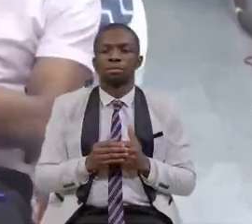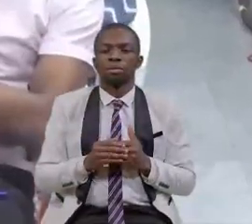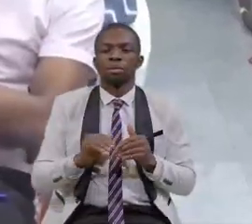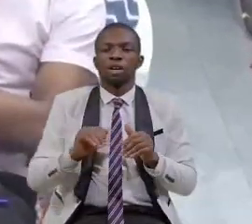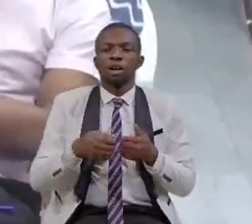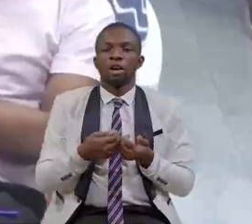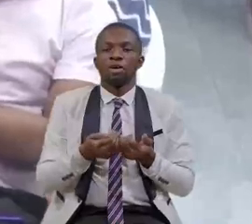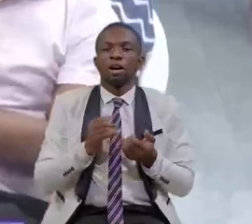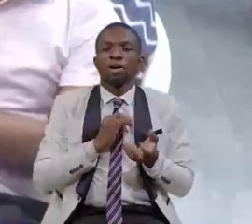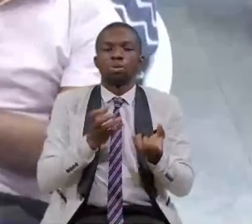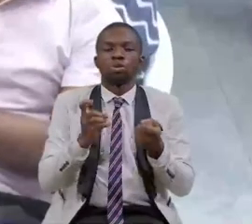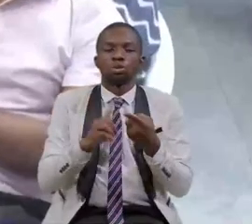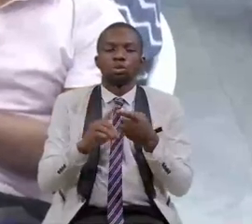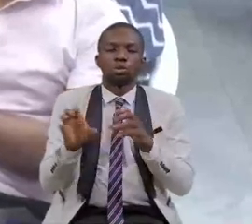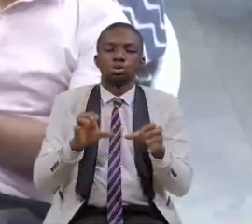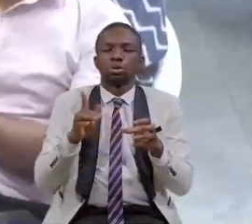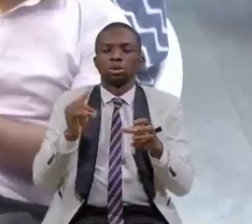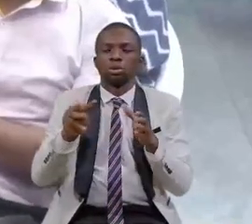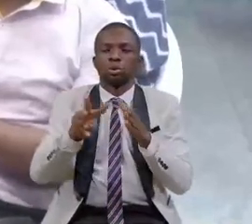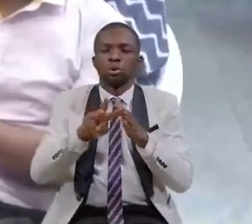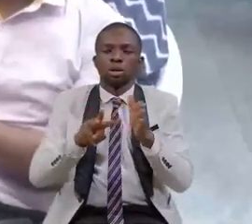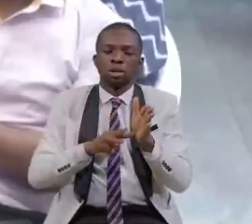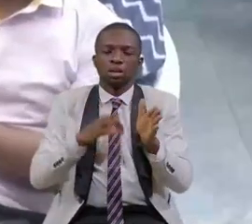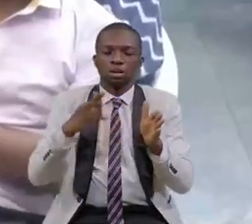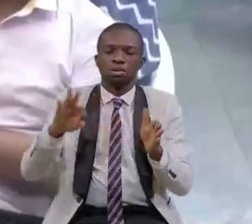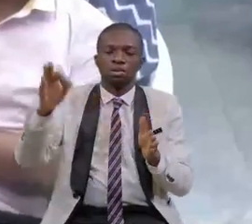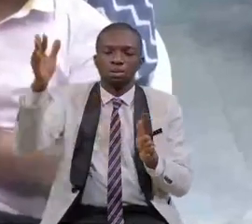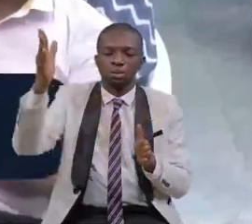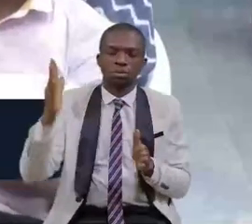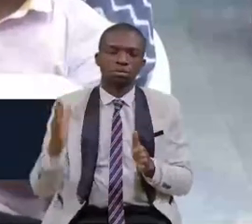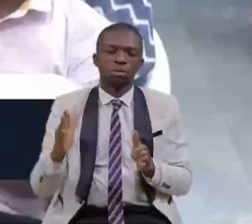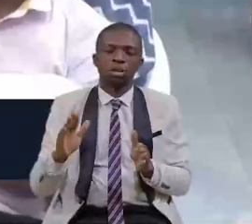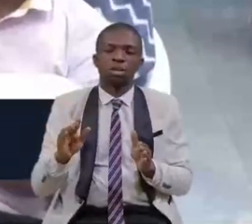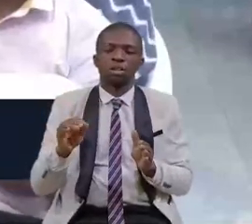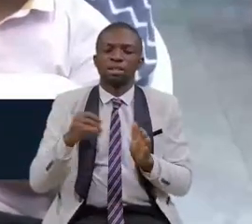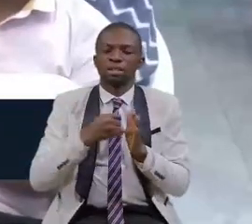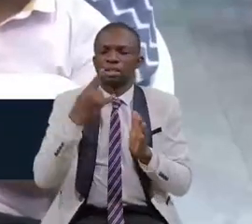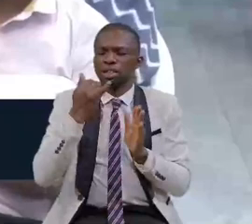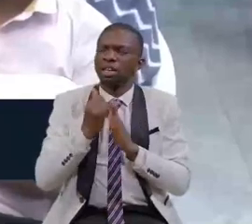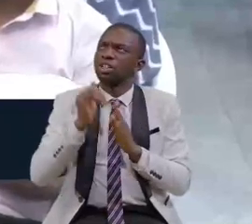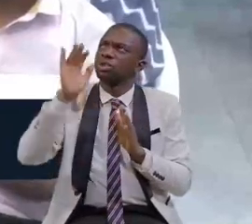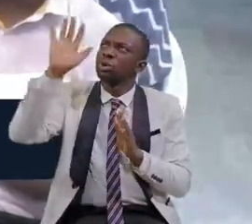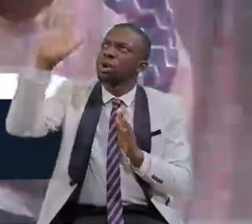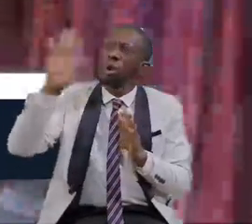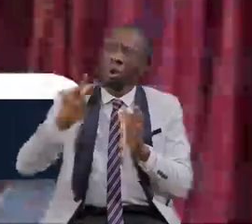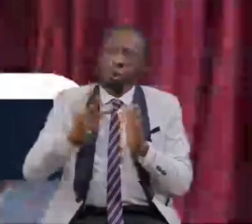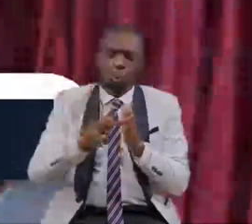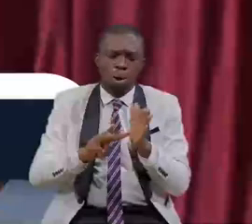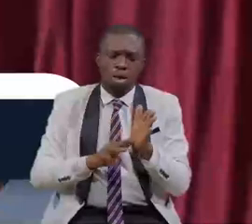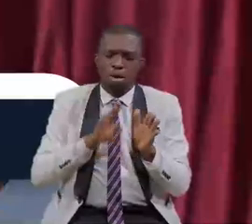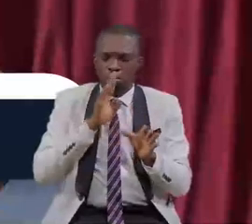Comment devons-nous faire la volonté de Dieu? Parce que ça dit que ta volonté soit faite sur la terre